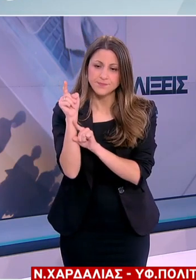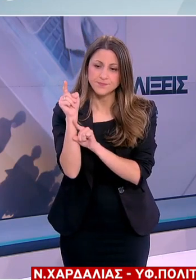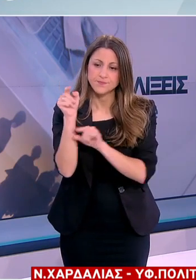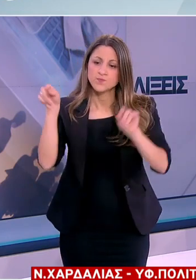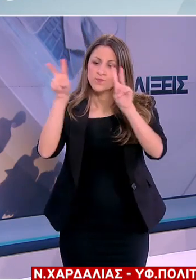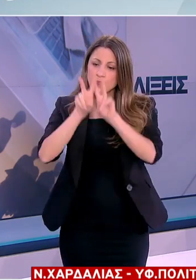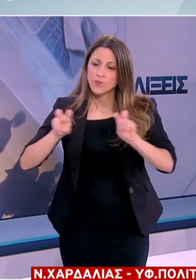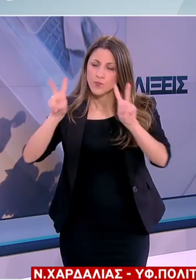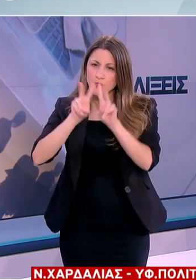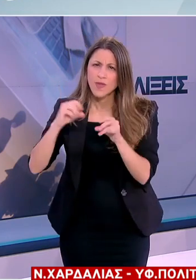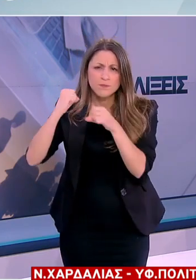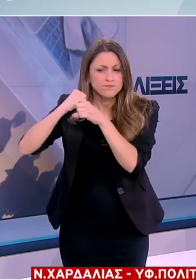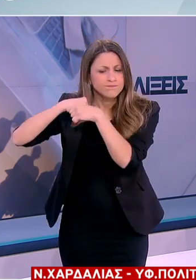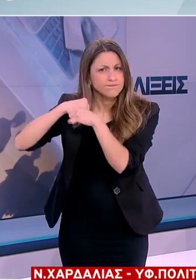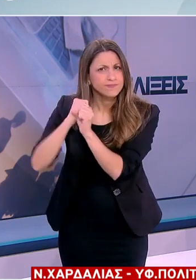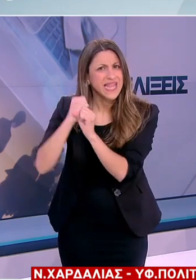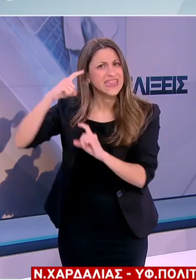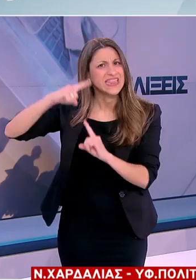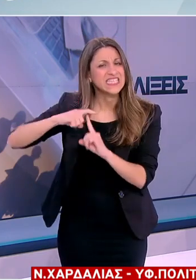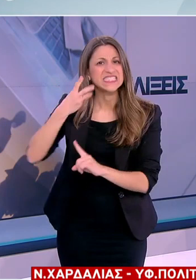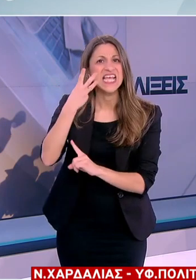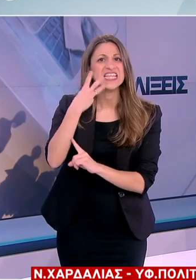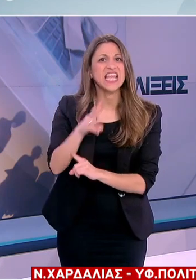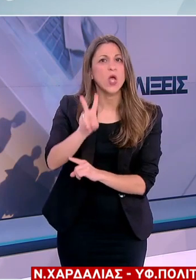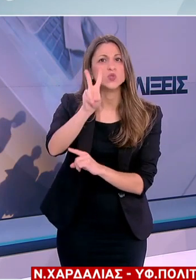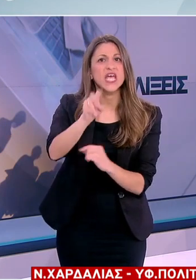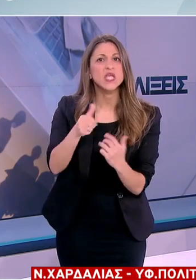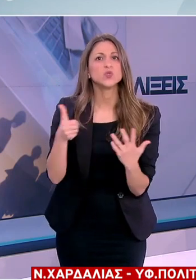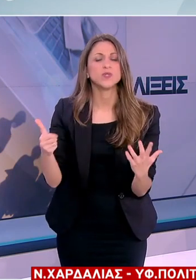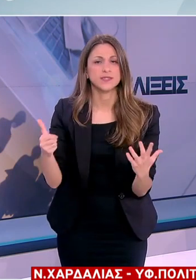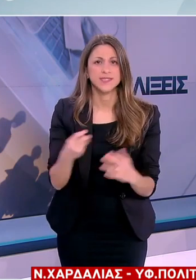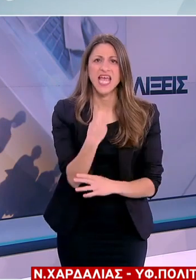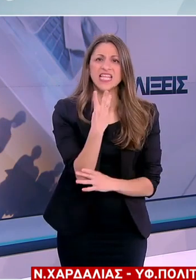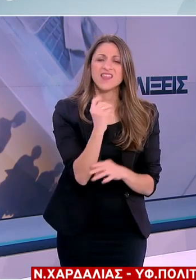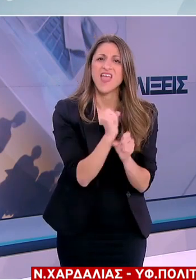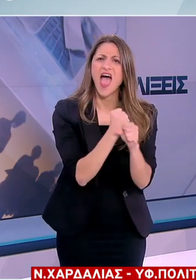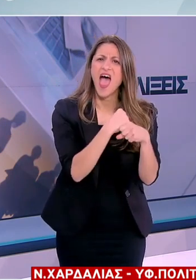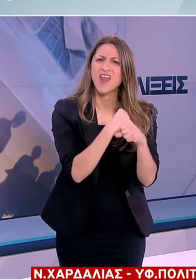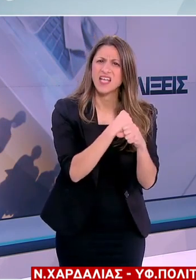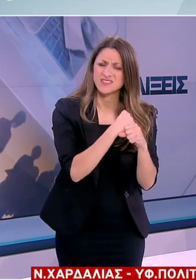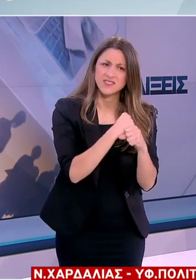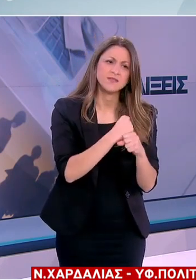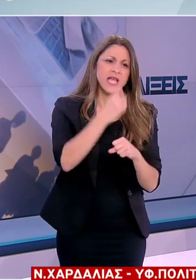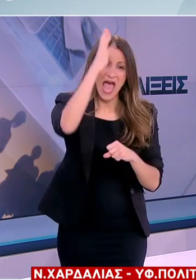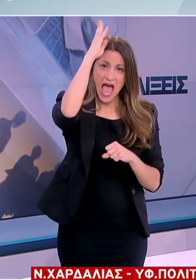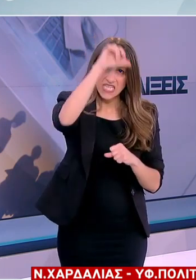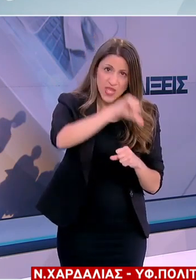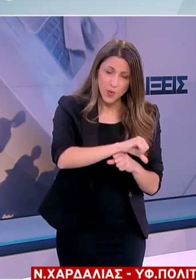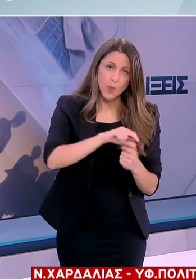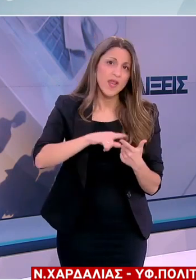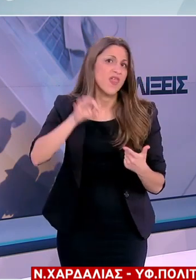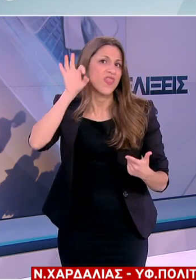Ολοκληρώθηκαν 326 δείγματα σε 3 διαφορετικά εργαστήρια, σε Αλεξανδρόπολη, Θεσσαλονίκη και Αθήνα,